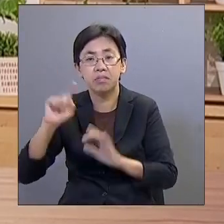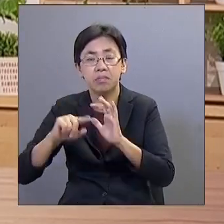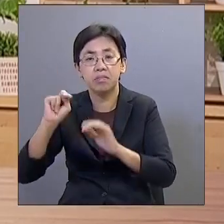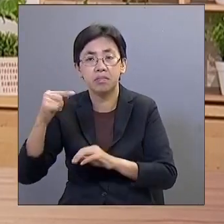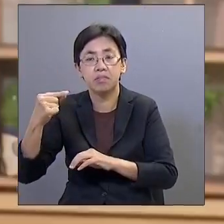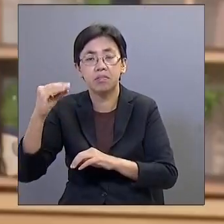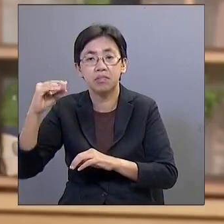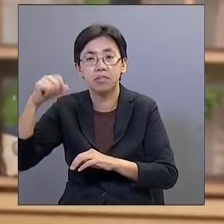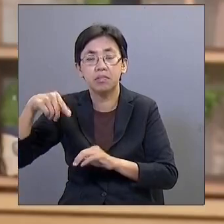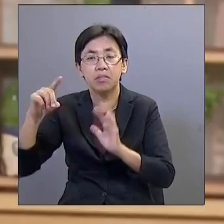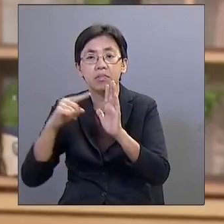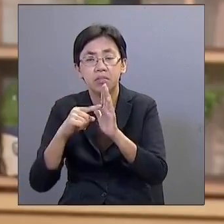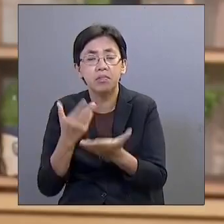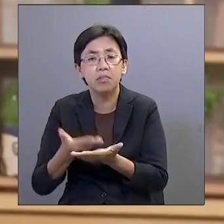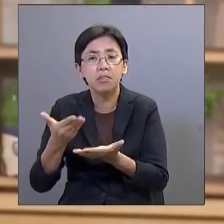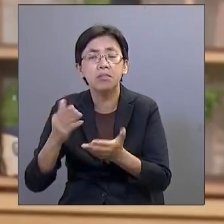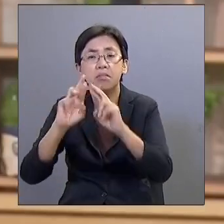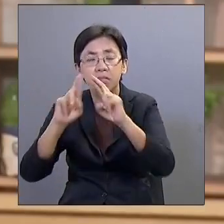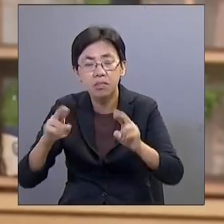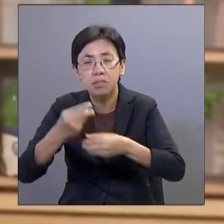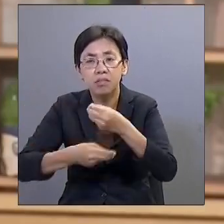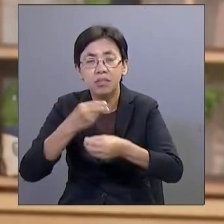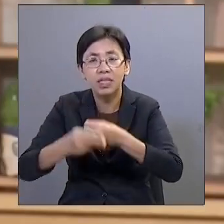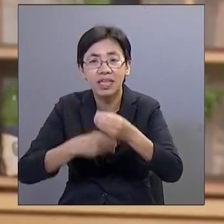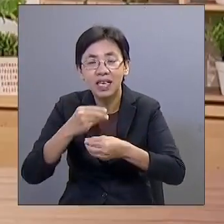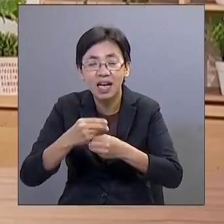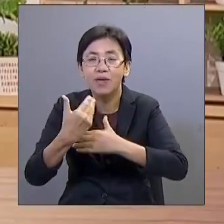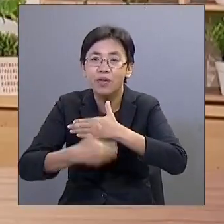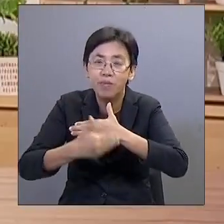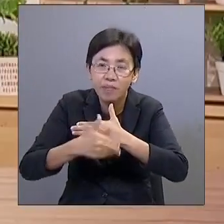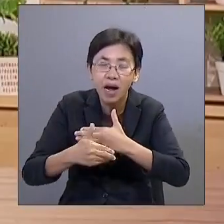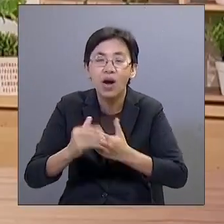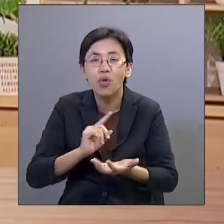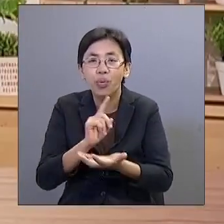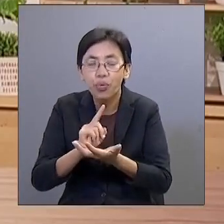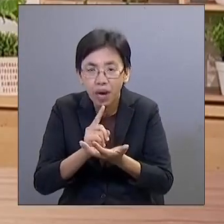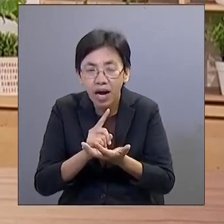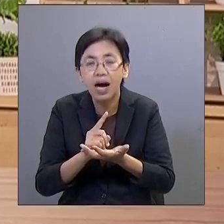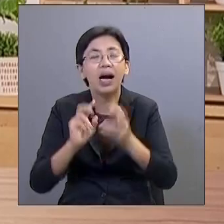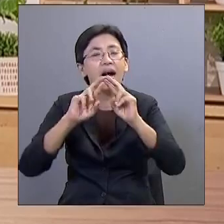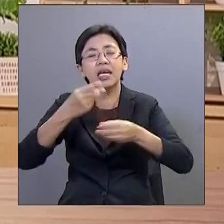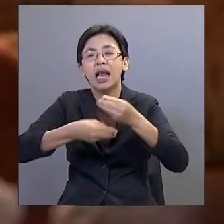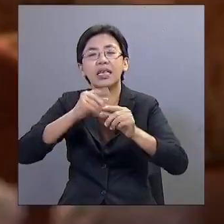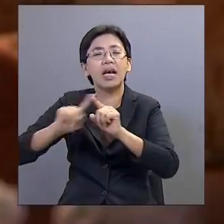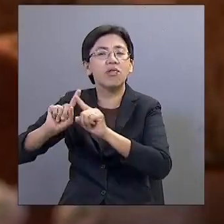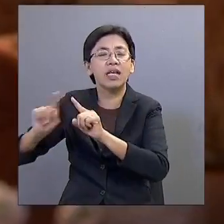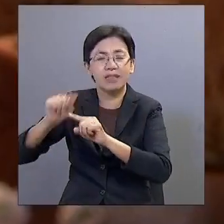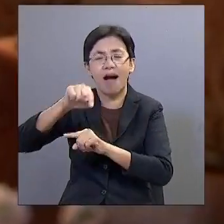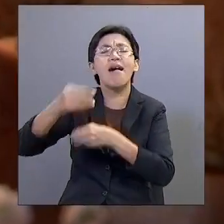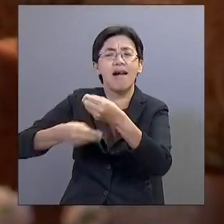ถหาซื้อได้ตามร้านที่ขายเบเกอรี่ก็ได้นะคะหรือว่าตามพวกห้างสรรพสินค้าชั้นนำทั่วไปค่ะ